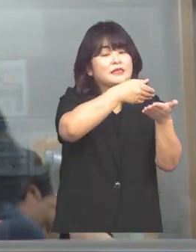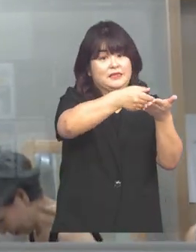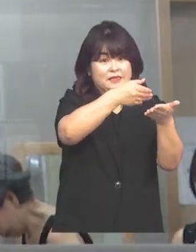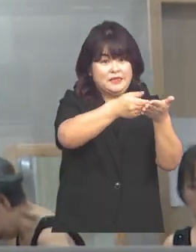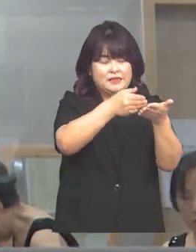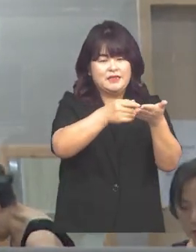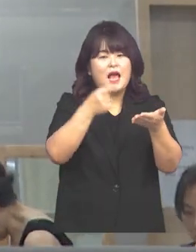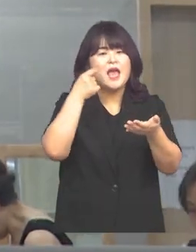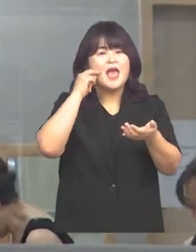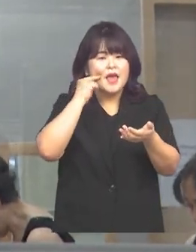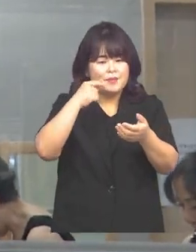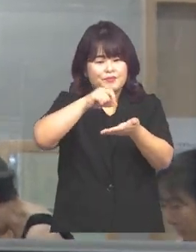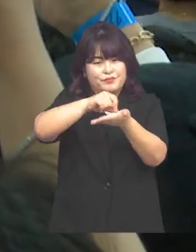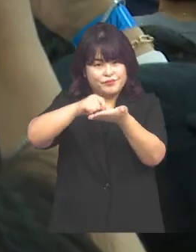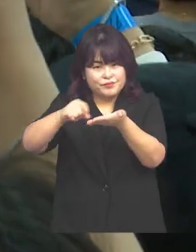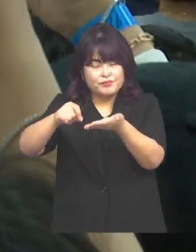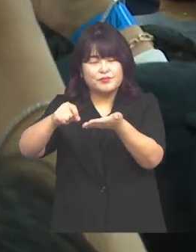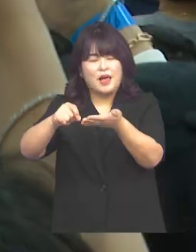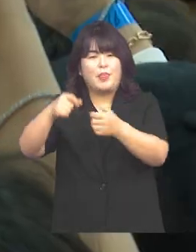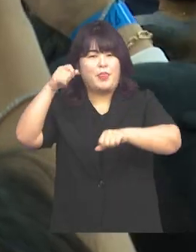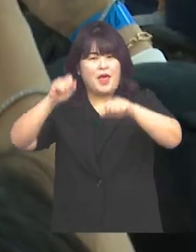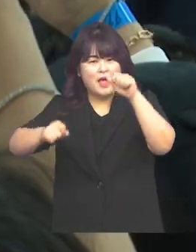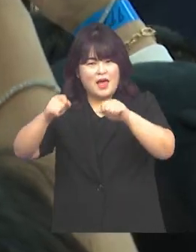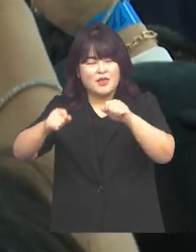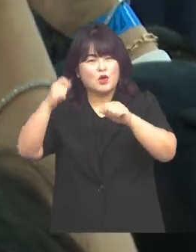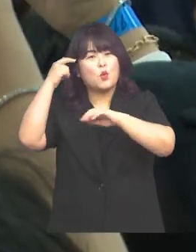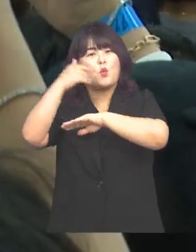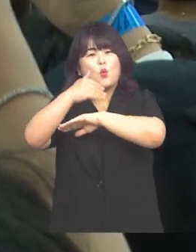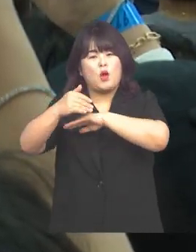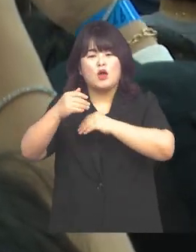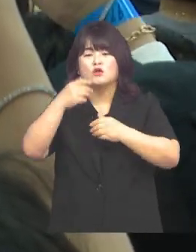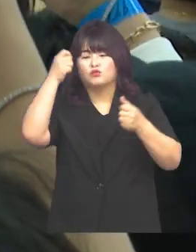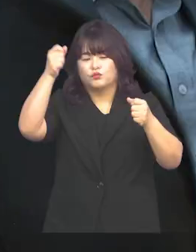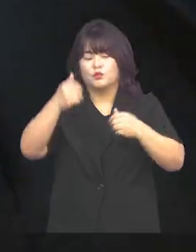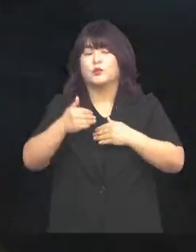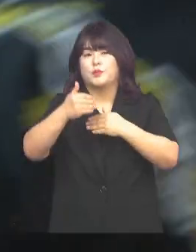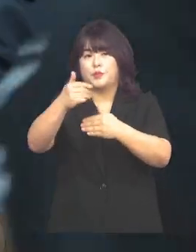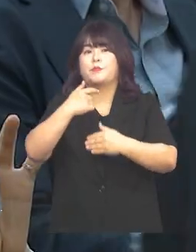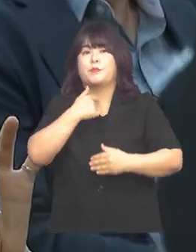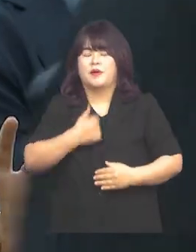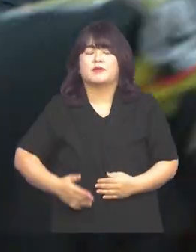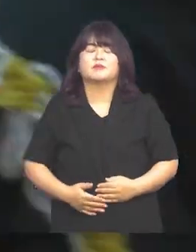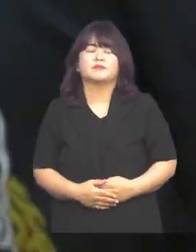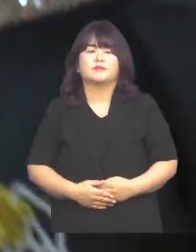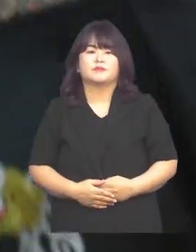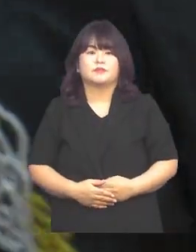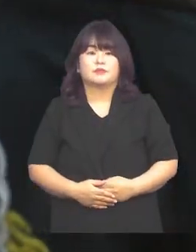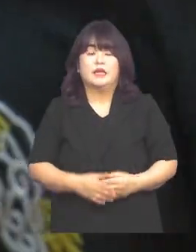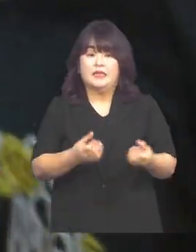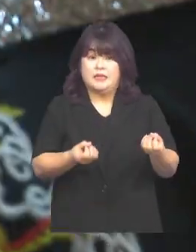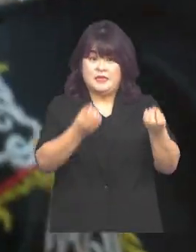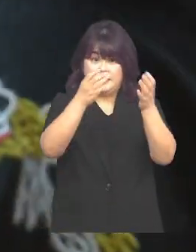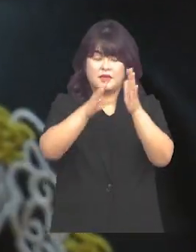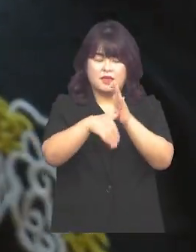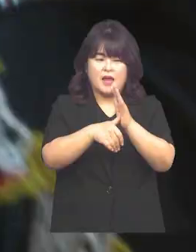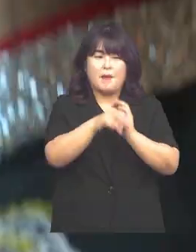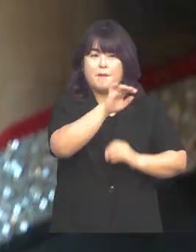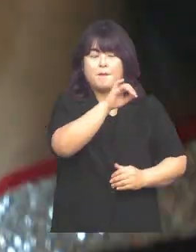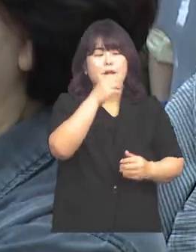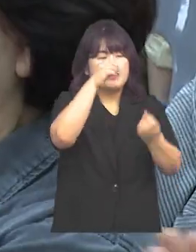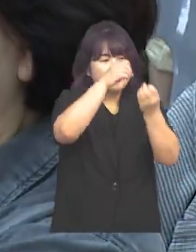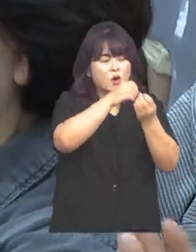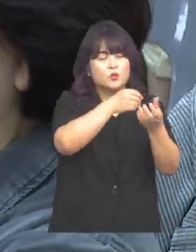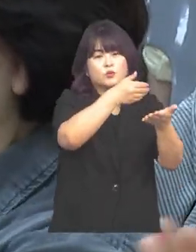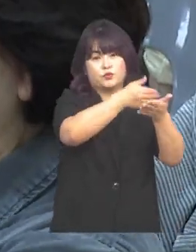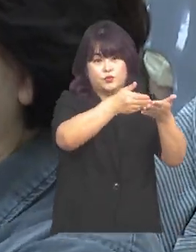등 작품을 감상하고 난타와 합창 등 개회식 축하 공연을 관람했습니다. 이날 행사에선